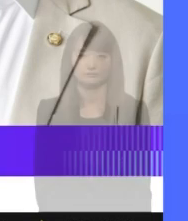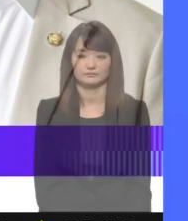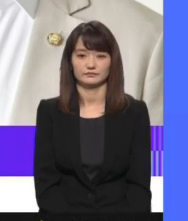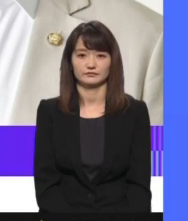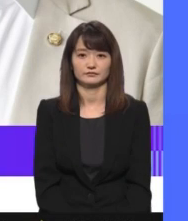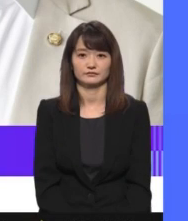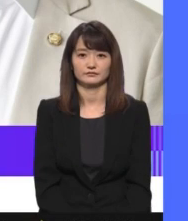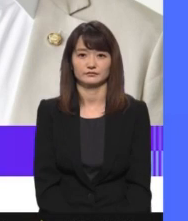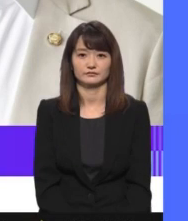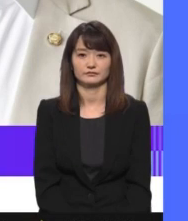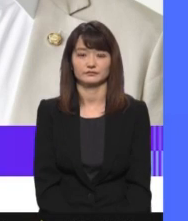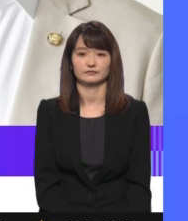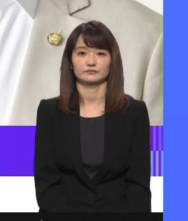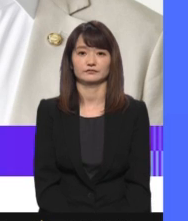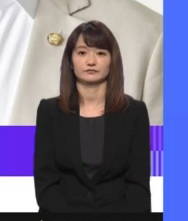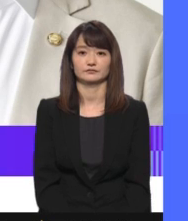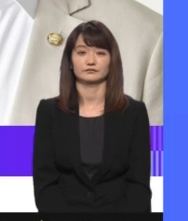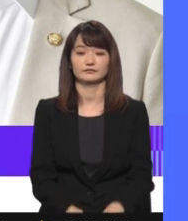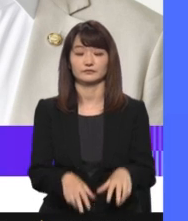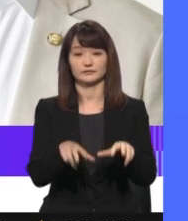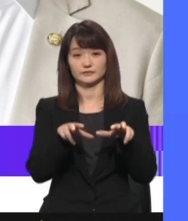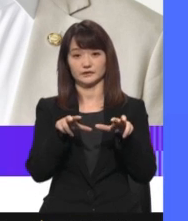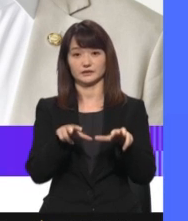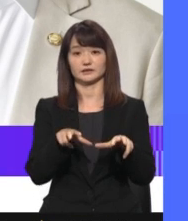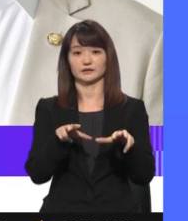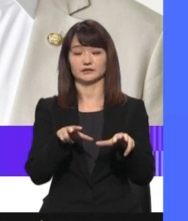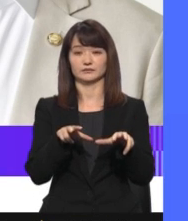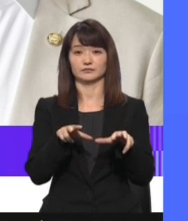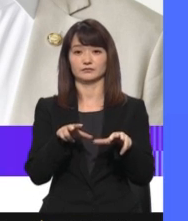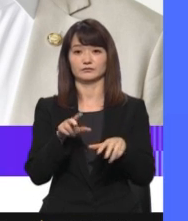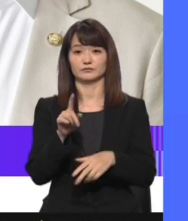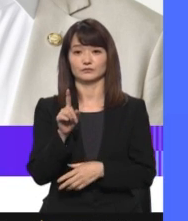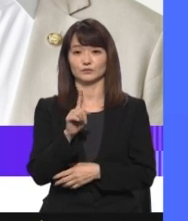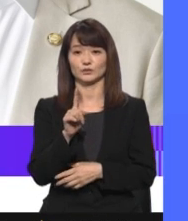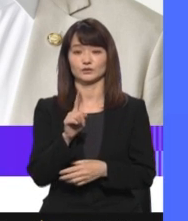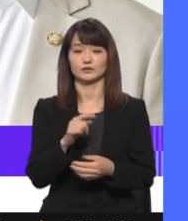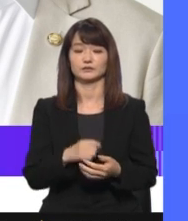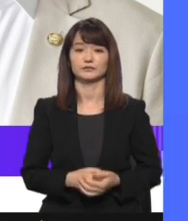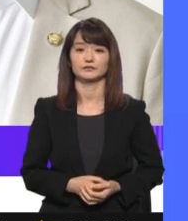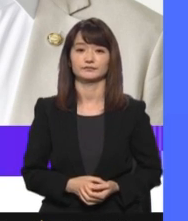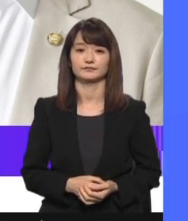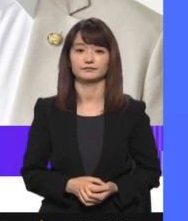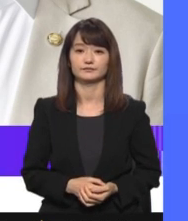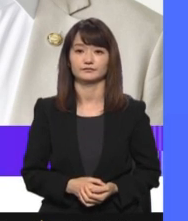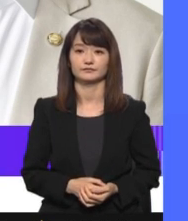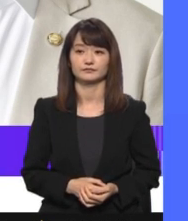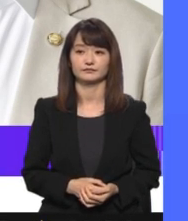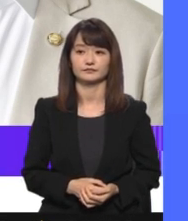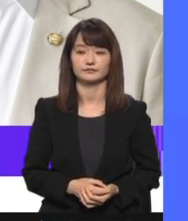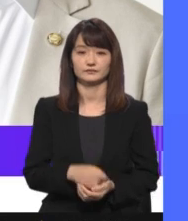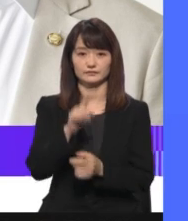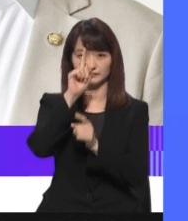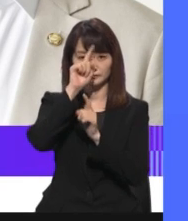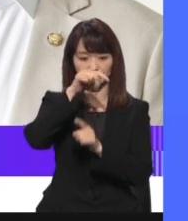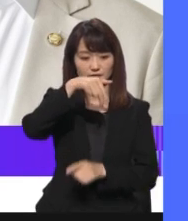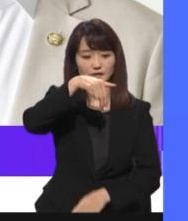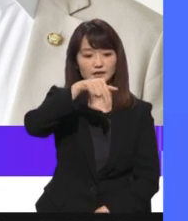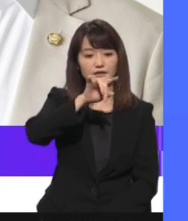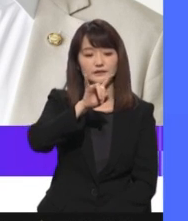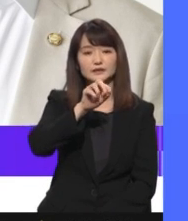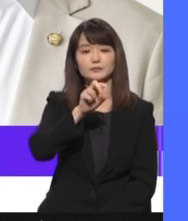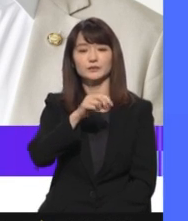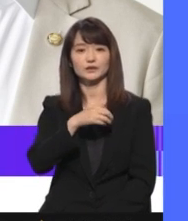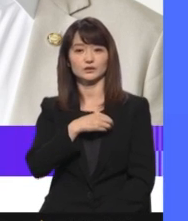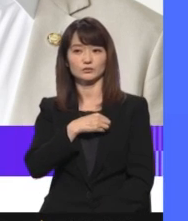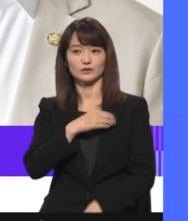예 이 부분도 턴제 로서는 한 자로서 는 어이 잼 영원히 당 대표가 될 게 이제